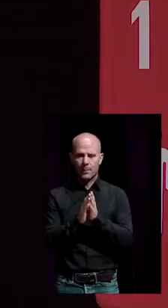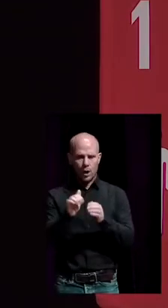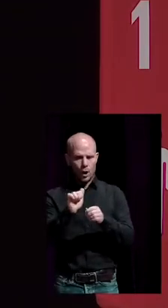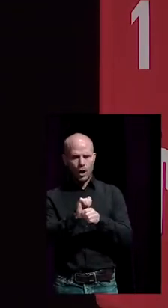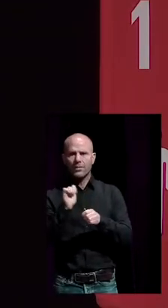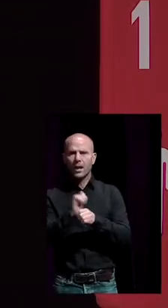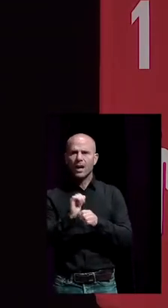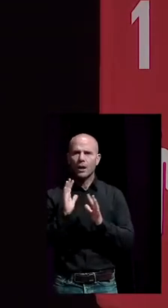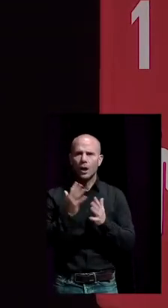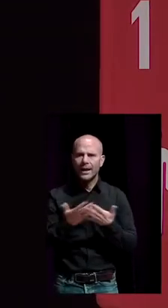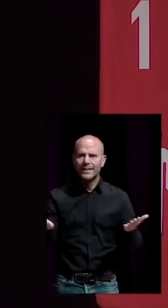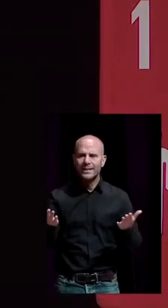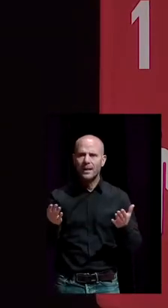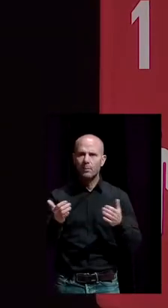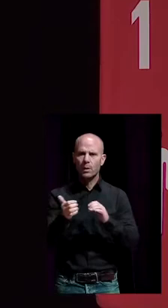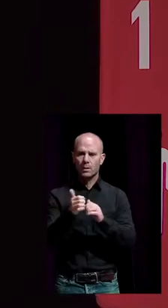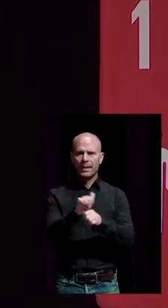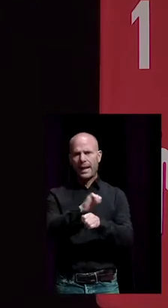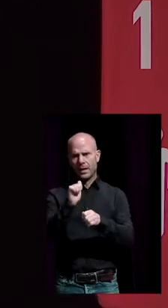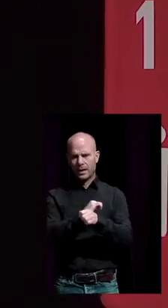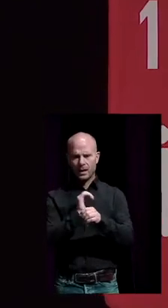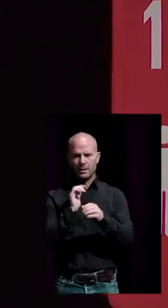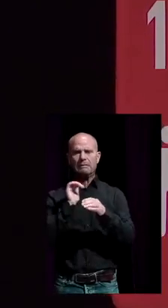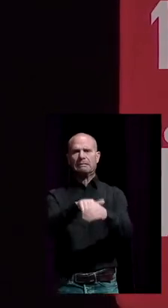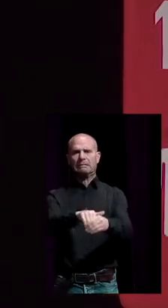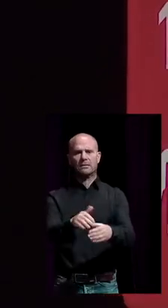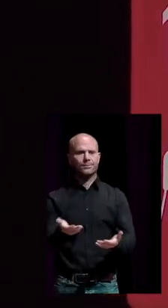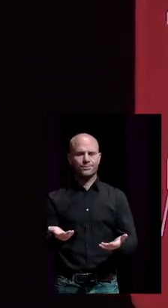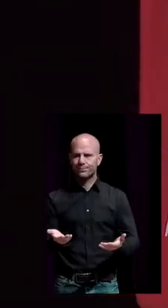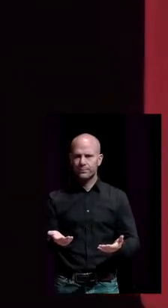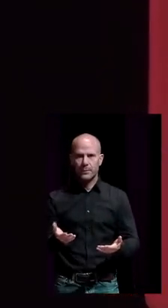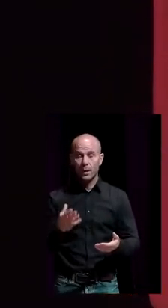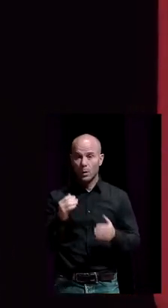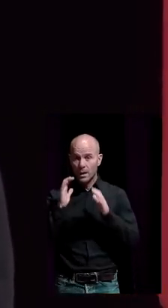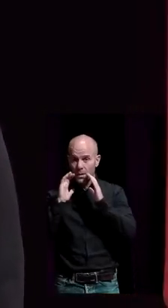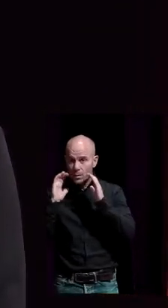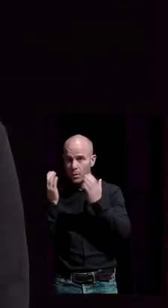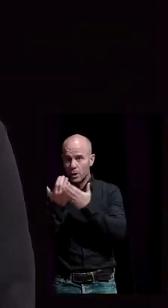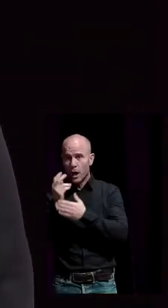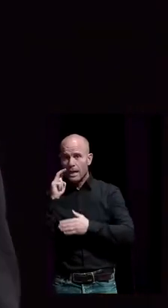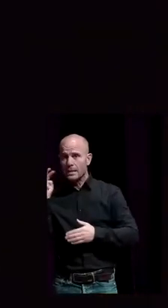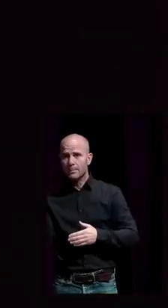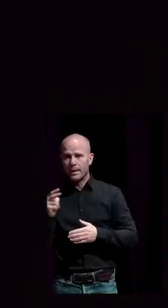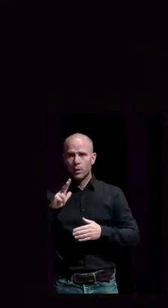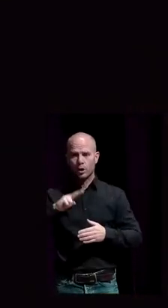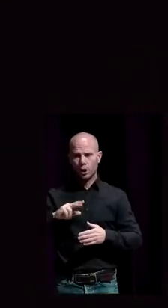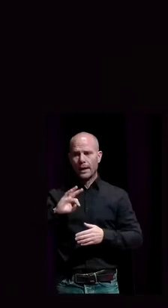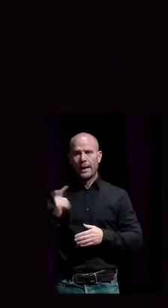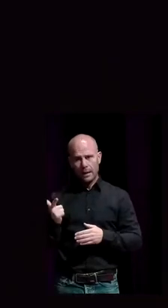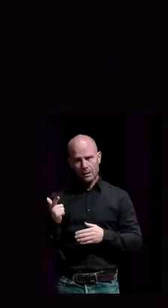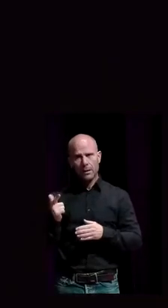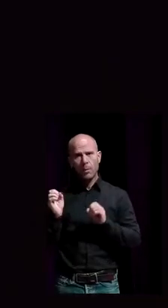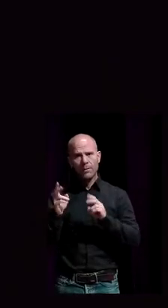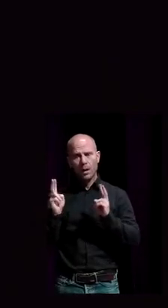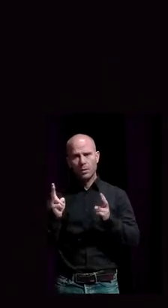som var på då träningen när man var där. Mm. Och då kommer den här sociala aspekten liksom, och tryggheten